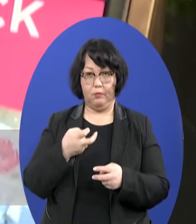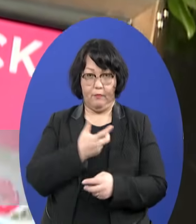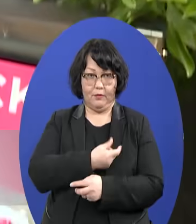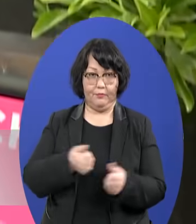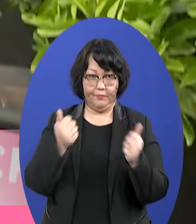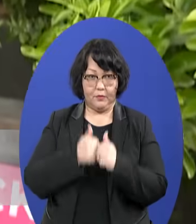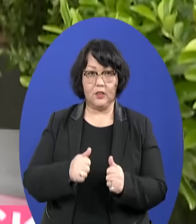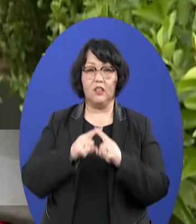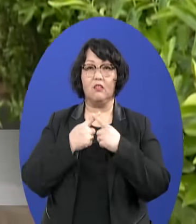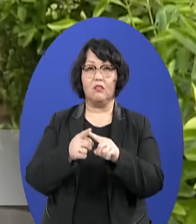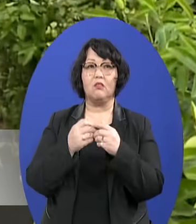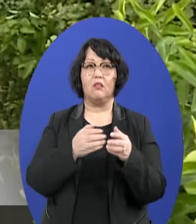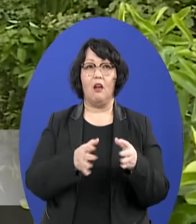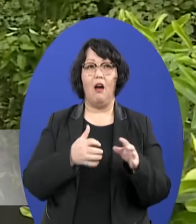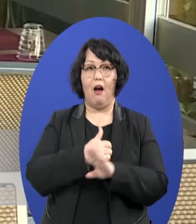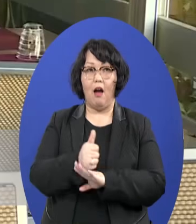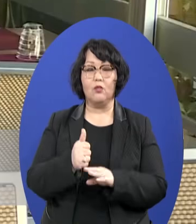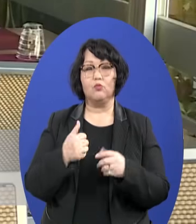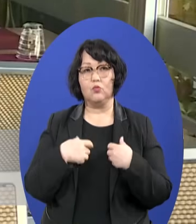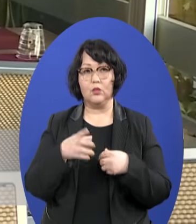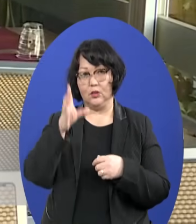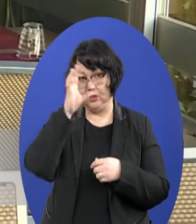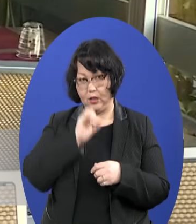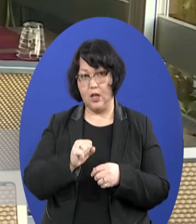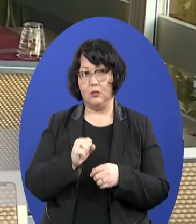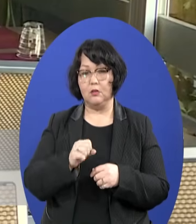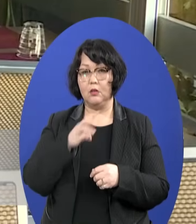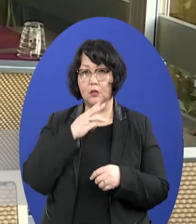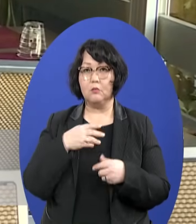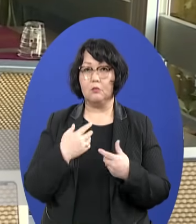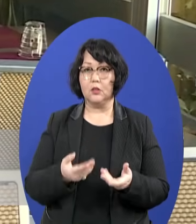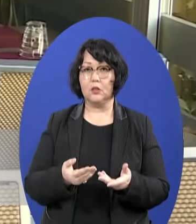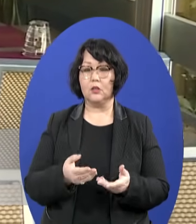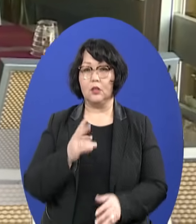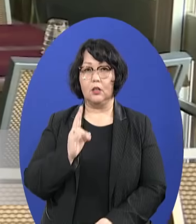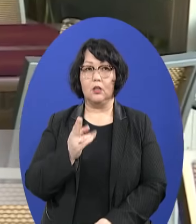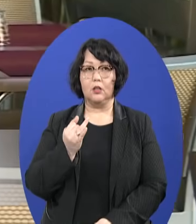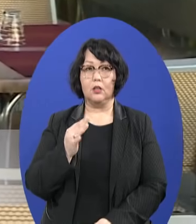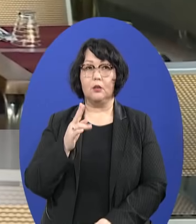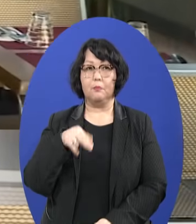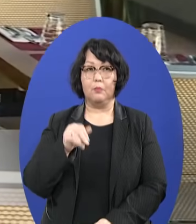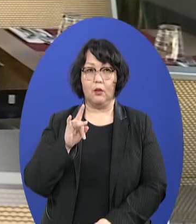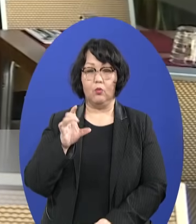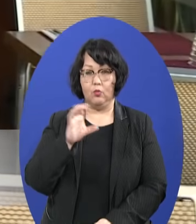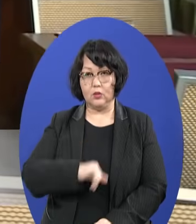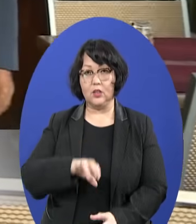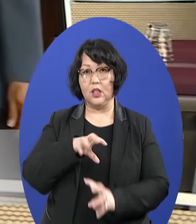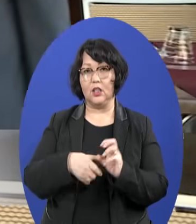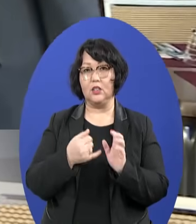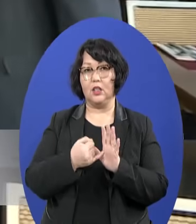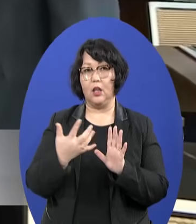За энэ тухай тус улсын аялал жуулчлалын сайд Саваса Пердиоса мэдгдсэн юм. За Кипрус дэлхийн 65 орны